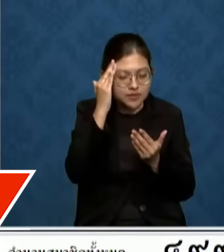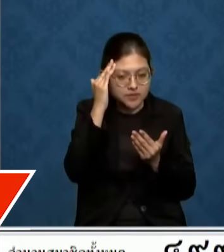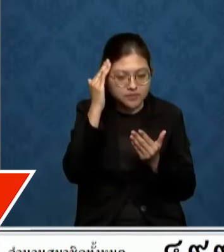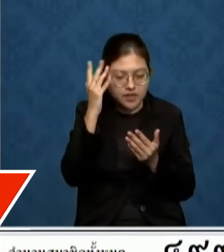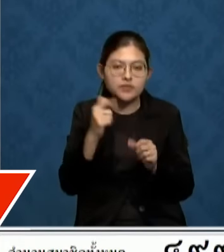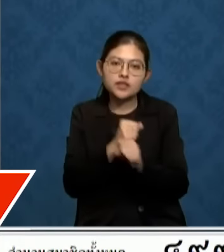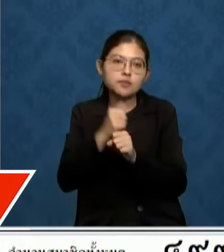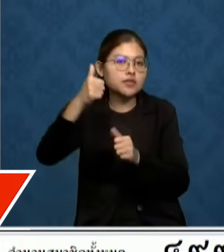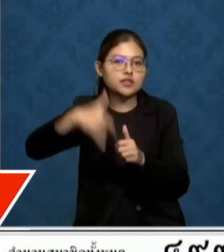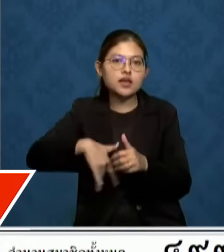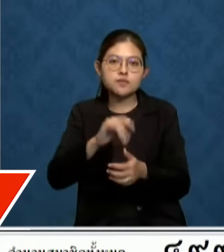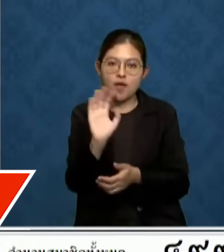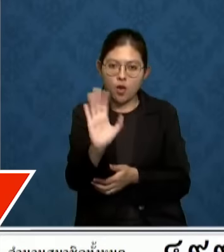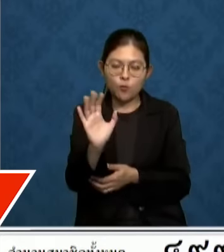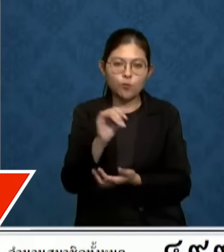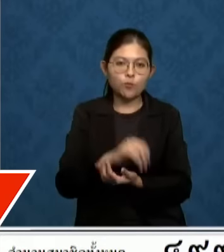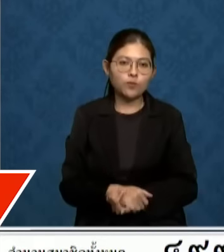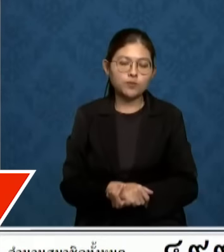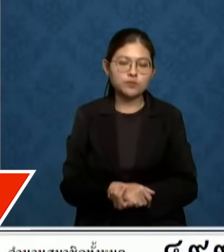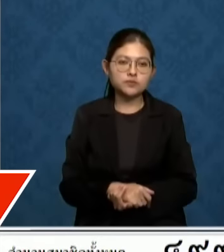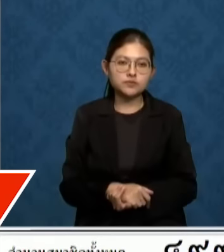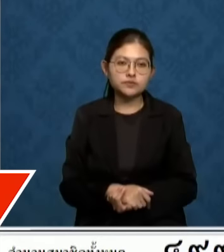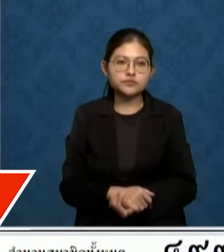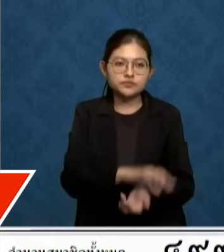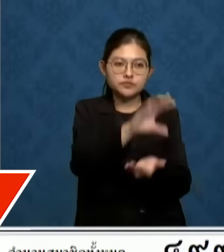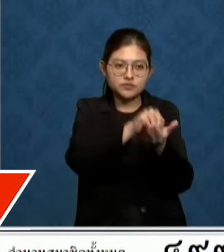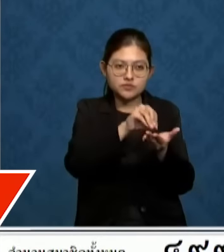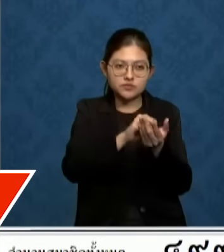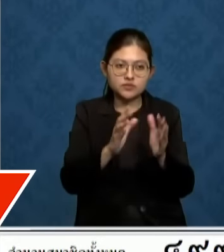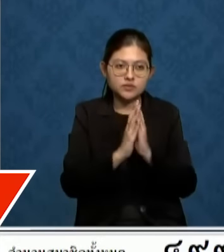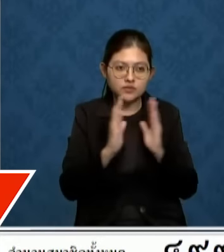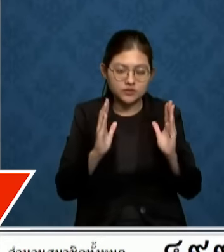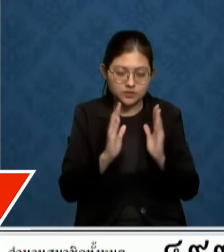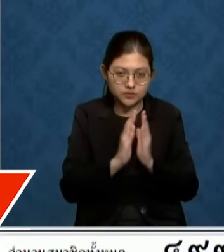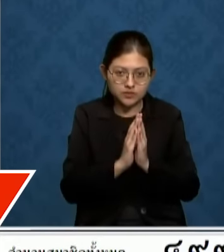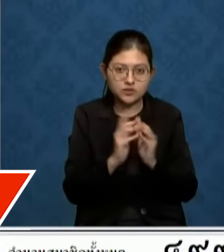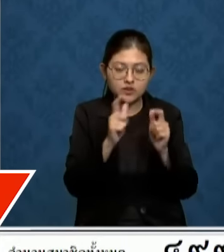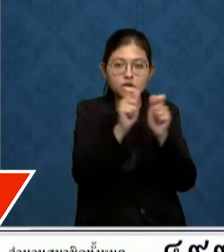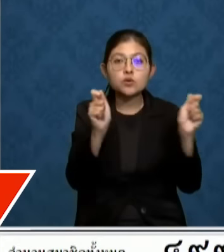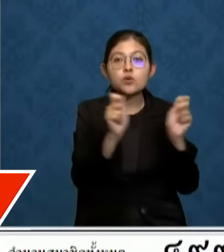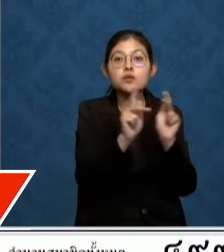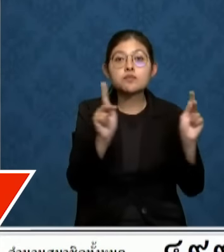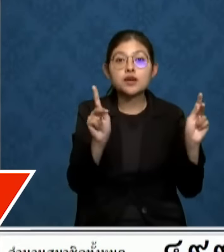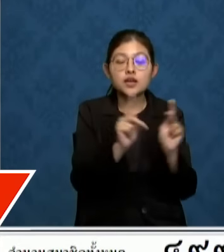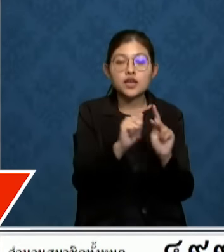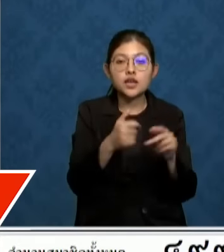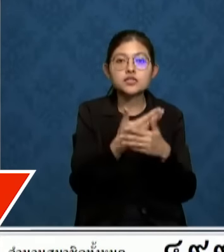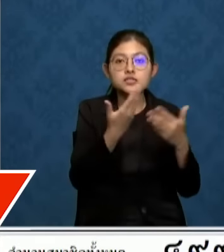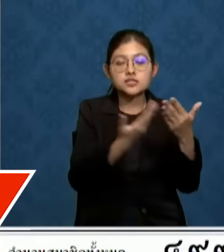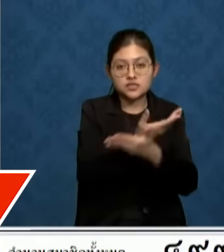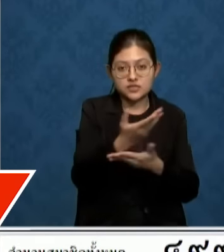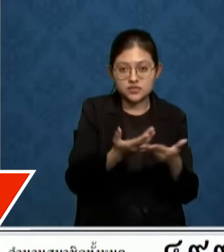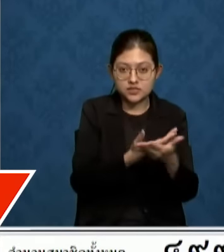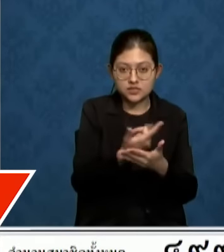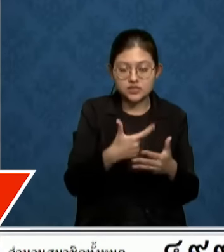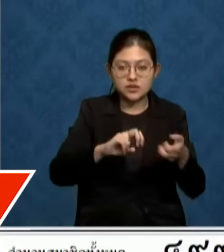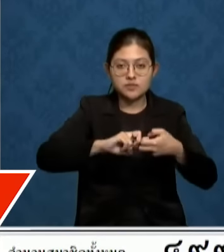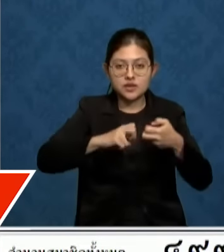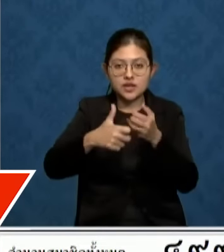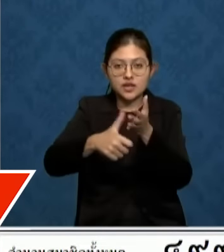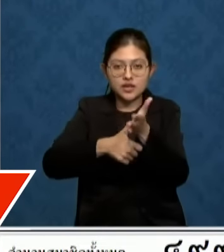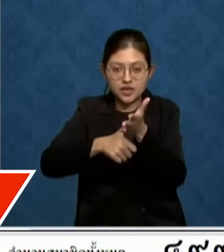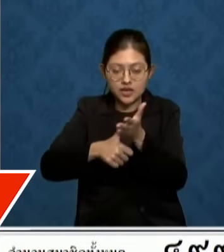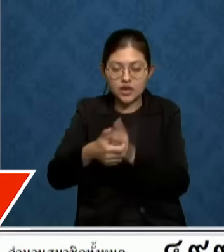ได้นะครับแล้วข้อมูลนะครับอ่าอันนี้ต้องขอบคุณนะครับอ่าคณะอนุกรรมาธิการนะครับศึกษาการแก้ไขปัญหาของ